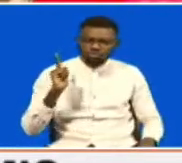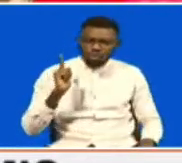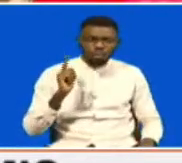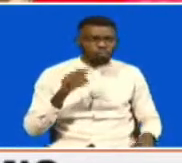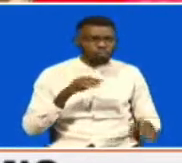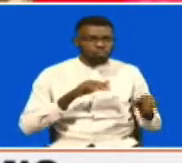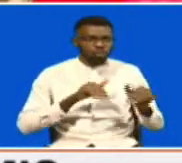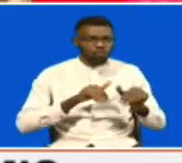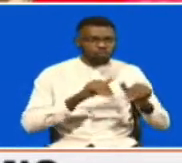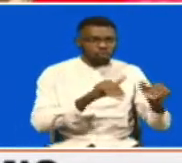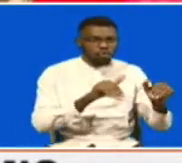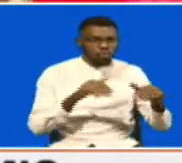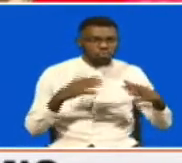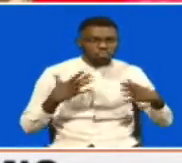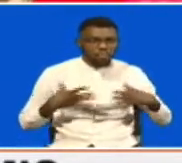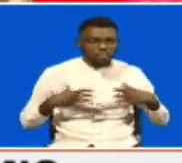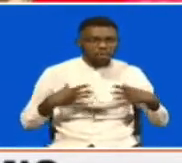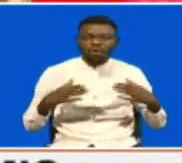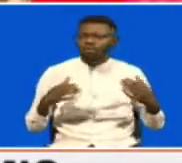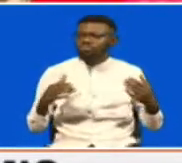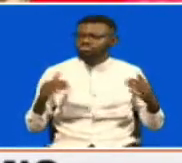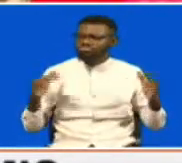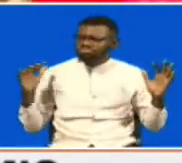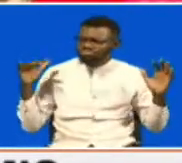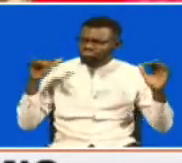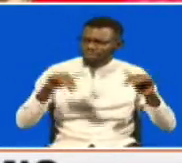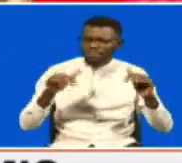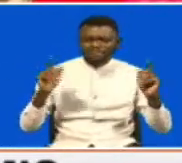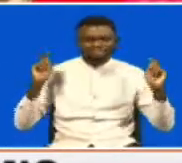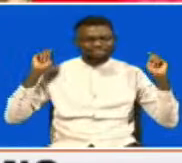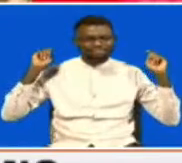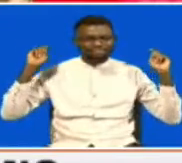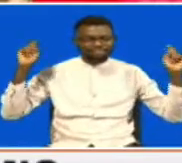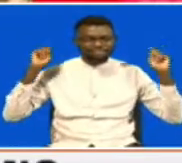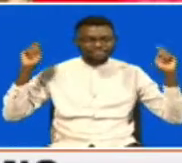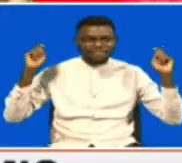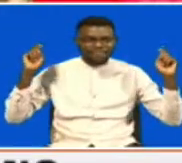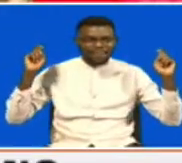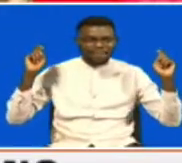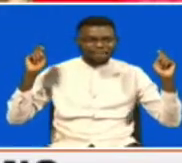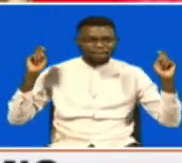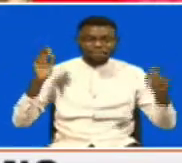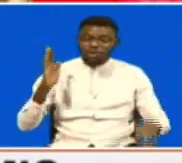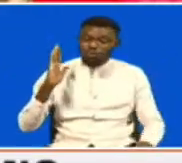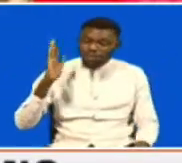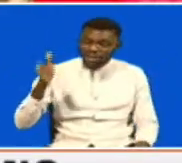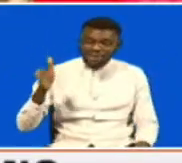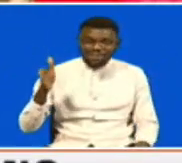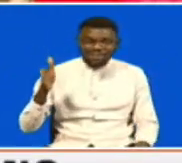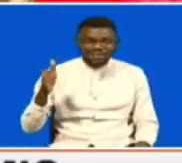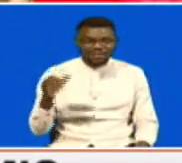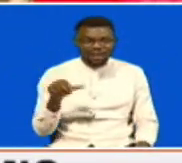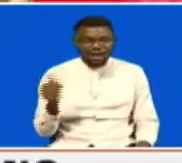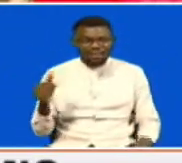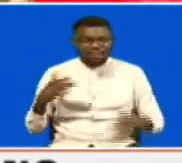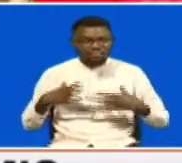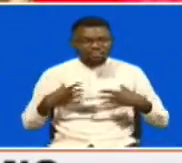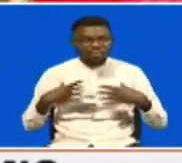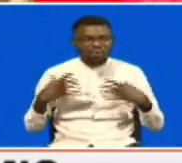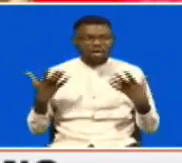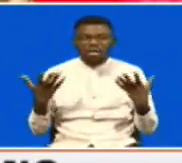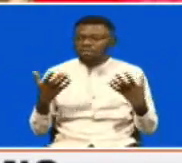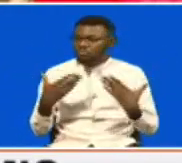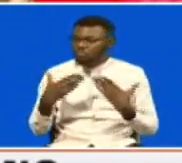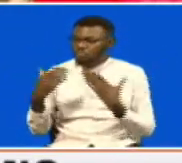Watu wataweza kumgoma na kufanya maandamano. Wengine wanaweza kwenda kwa